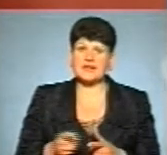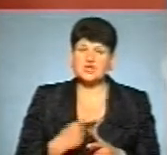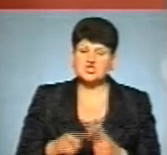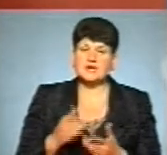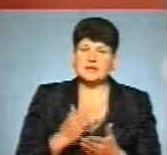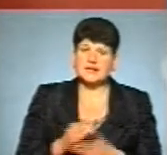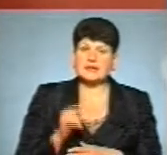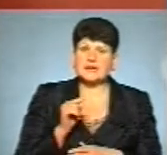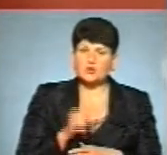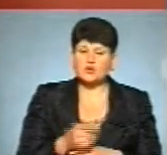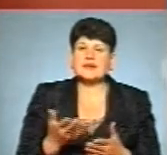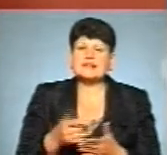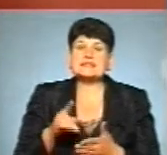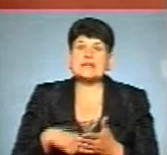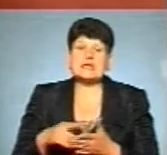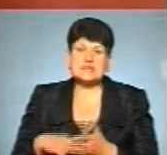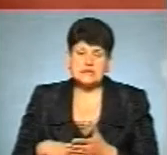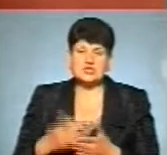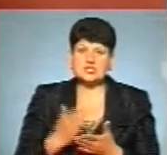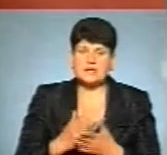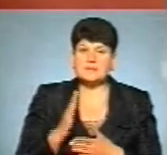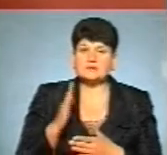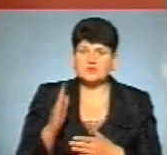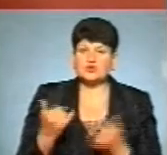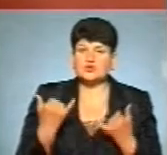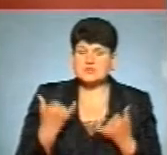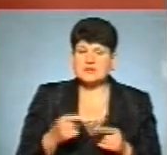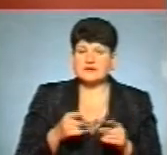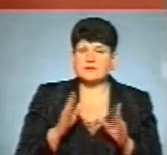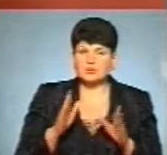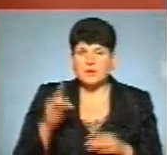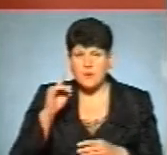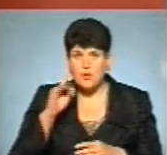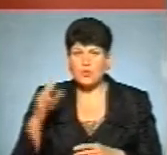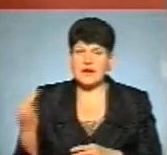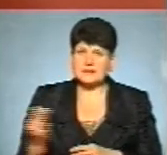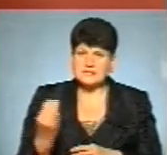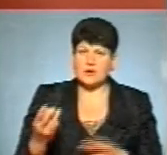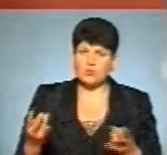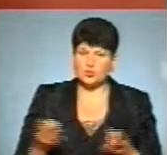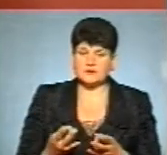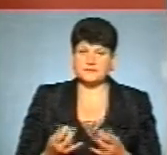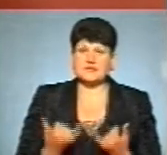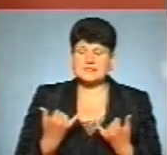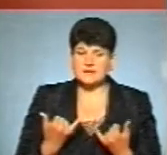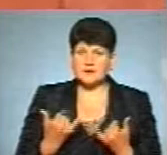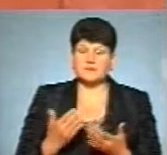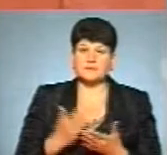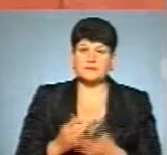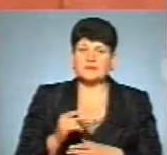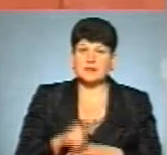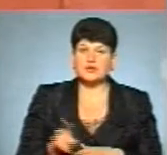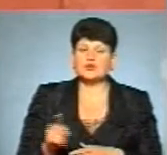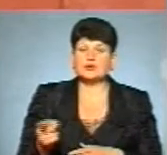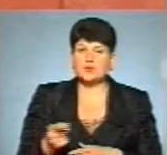є на нього якісь надії, чи є в нього перспектива, що зараз він може стати якраз популярним, цікавим, потрібним? Бачите, ми ще раз дійшли до того, що